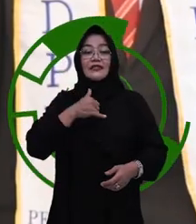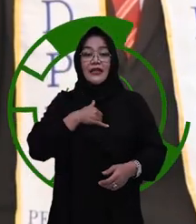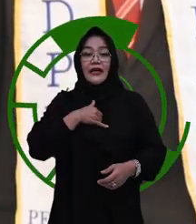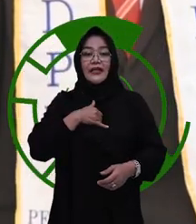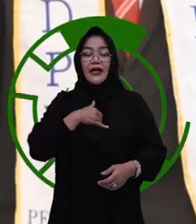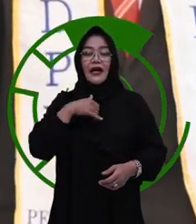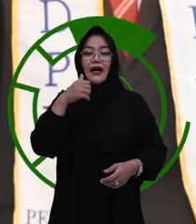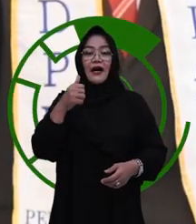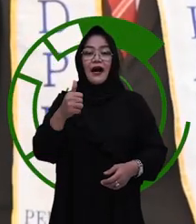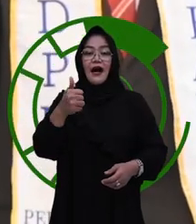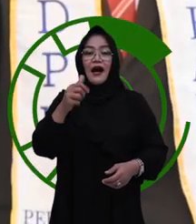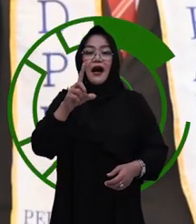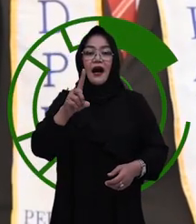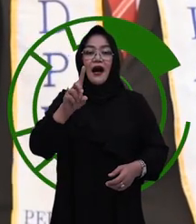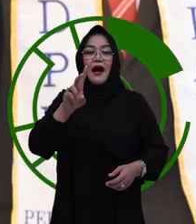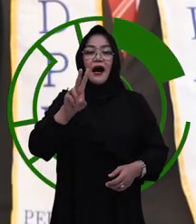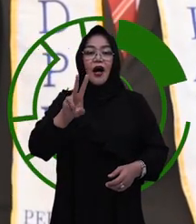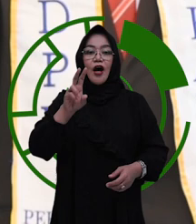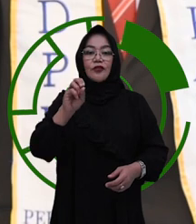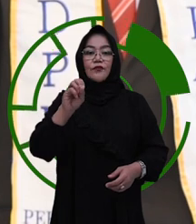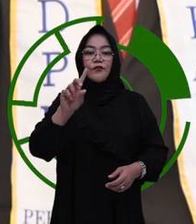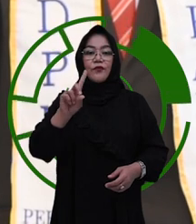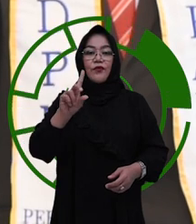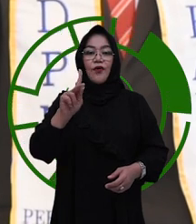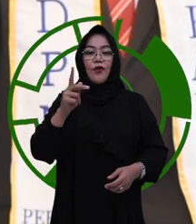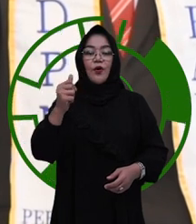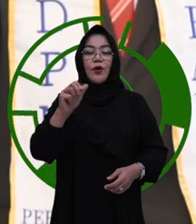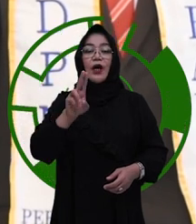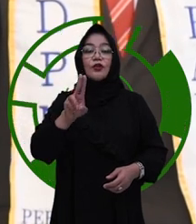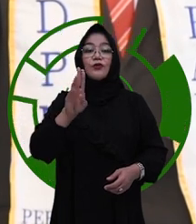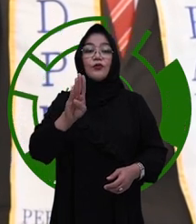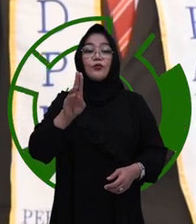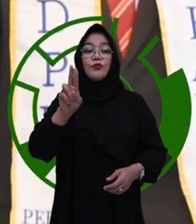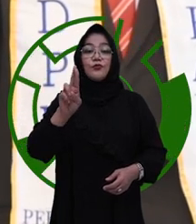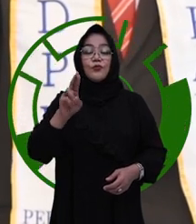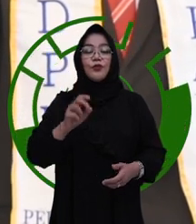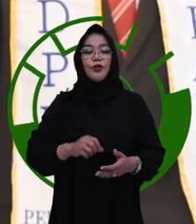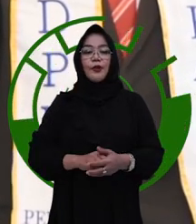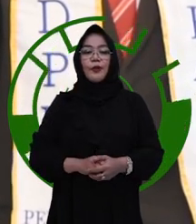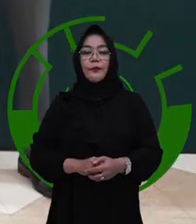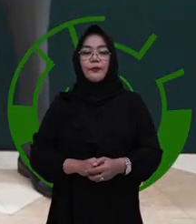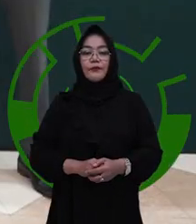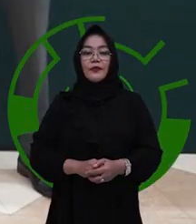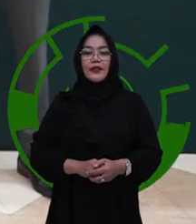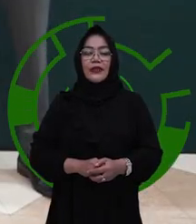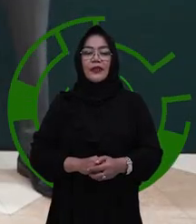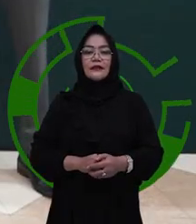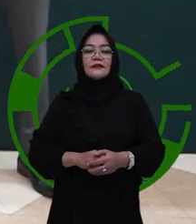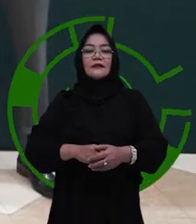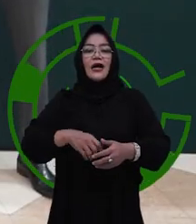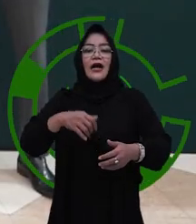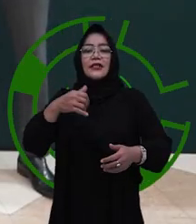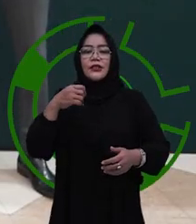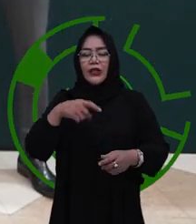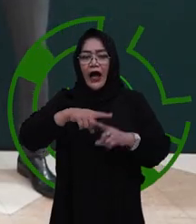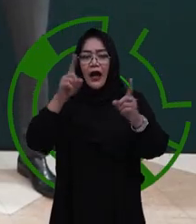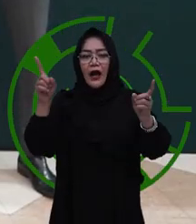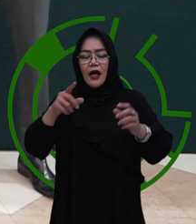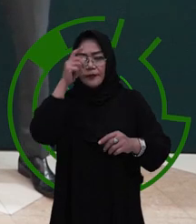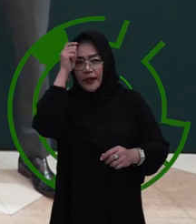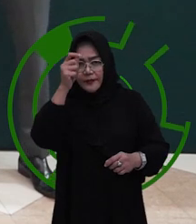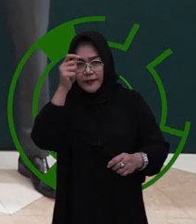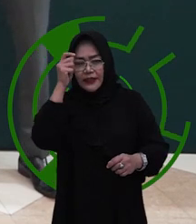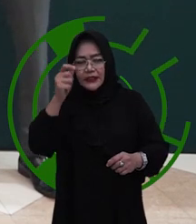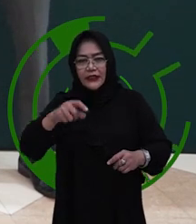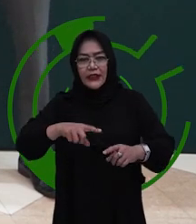Saya Advokat Umbu Rudi Kabunang, Ketua DPD 1 Kongres Advokat Indonesia, sangat mengapresiasi